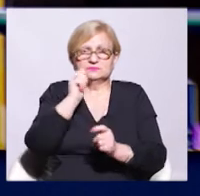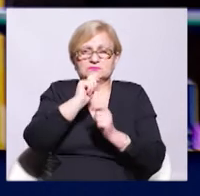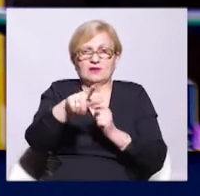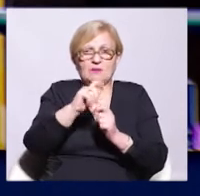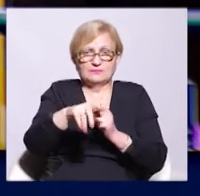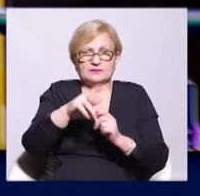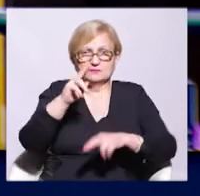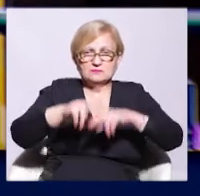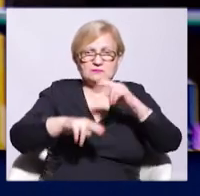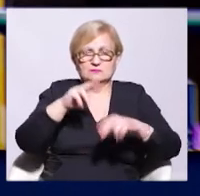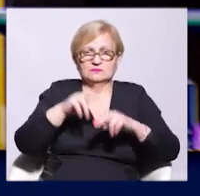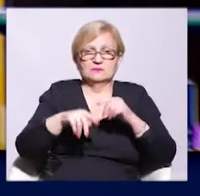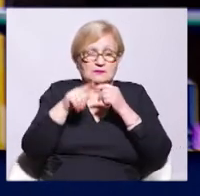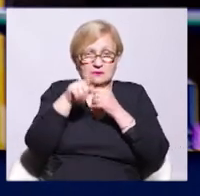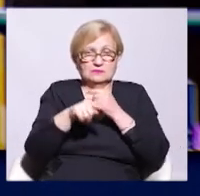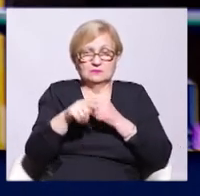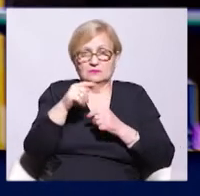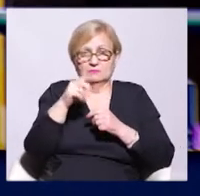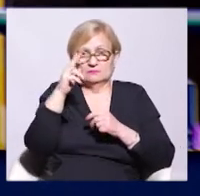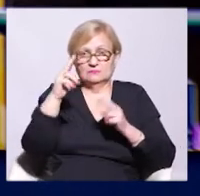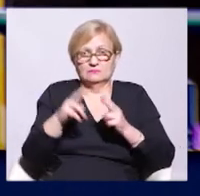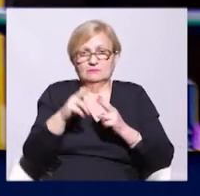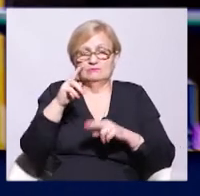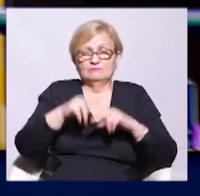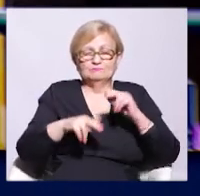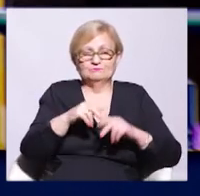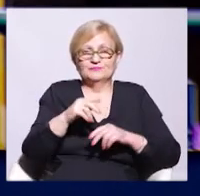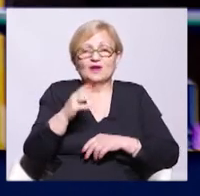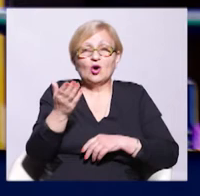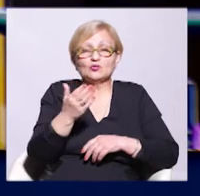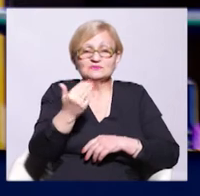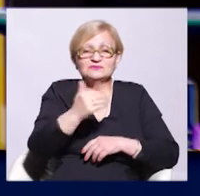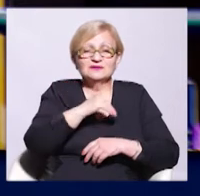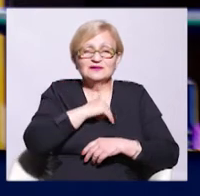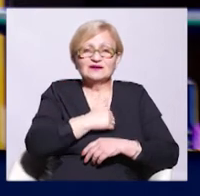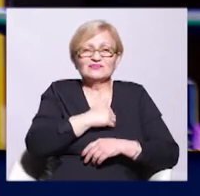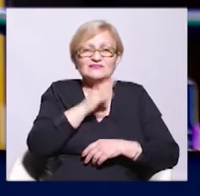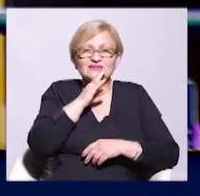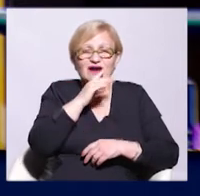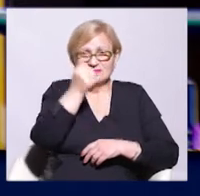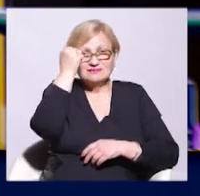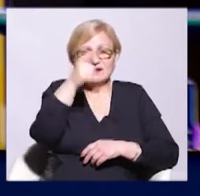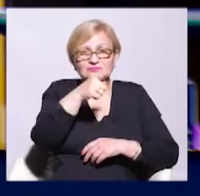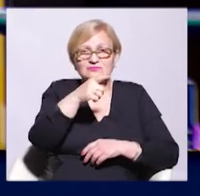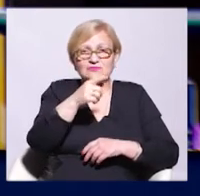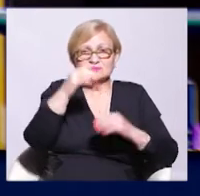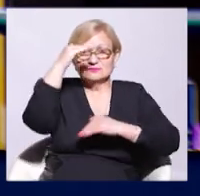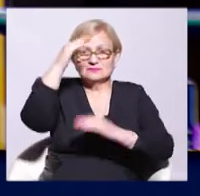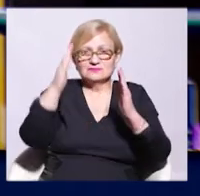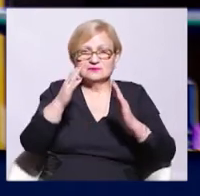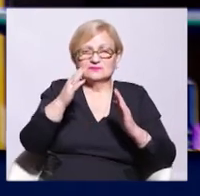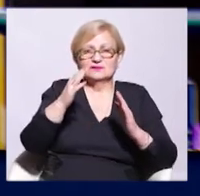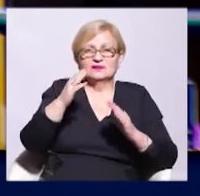დააფინანსებს. Სწორედ იმ მონასტრისა, რომელსაც ქრივის სახლში ხატმებრძოლების მიერ